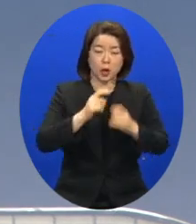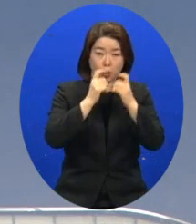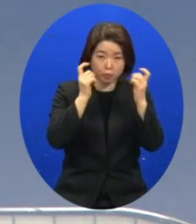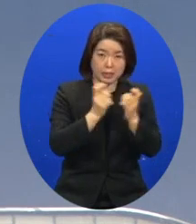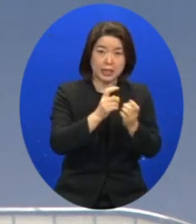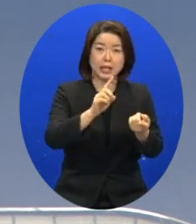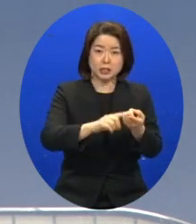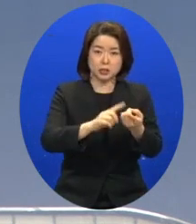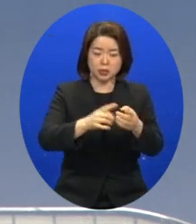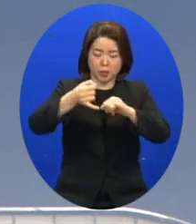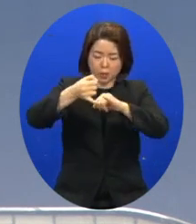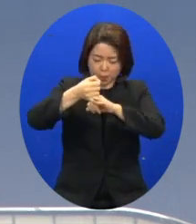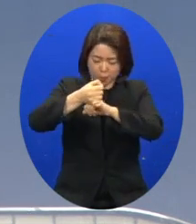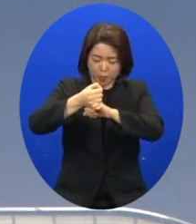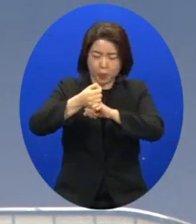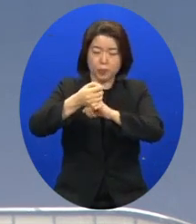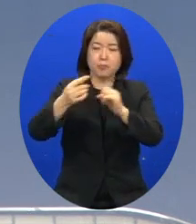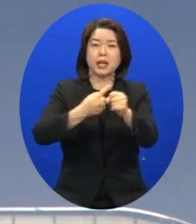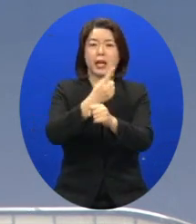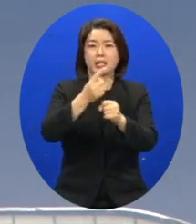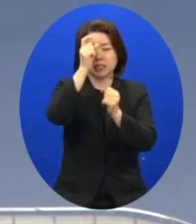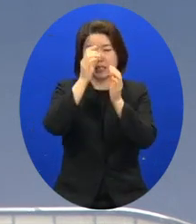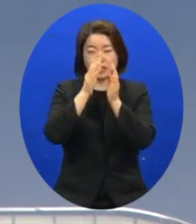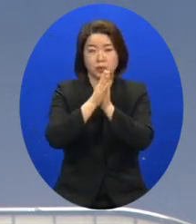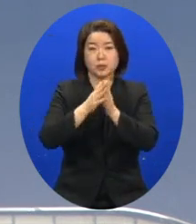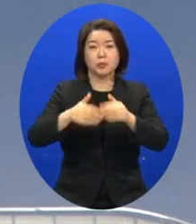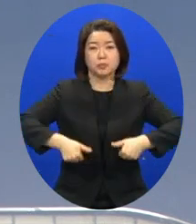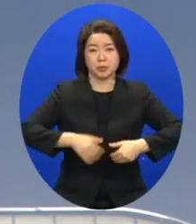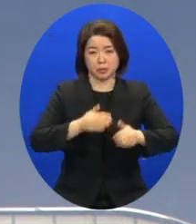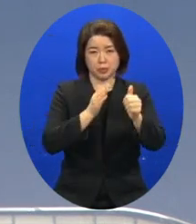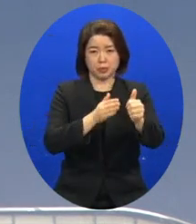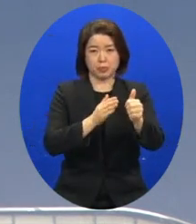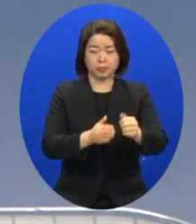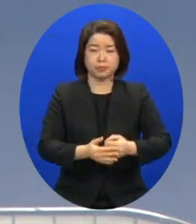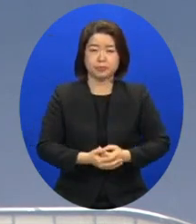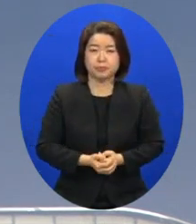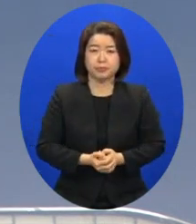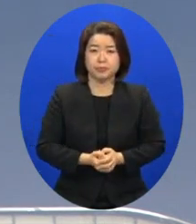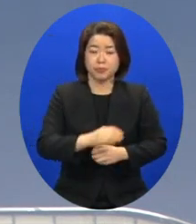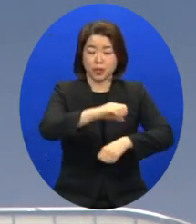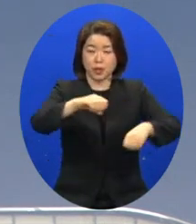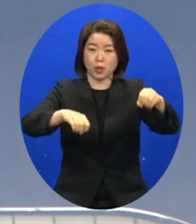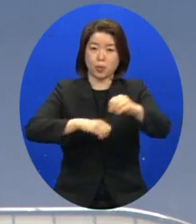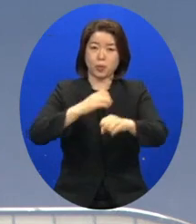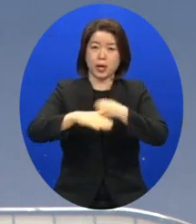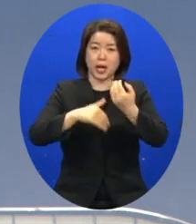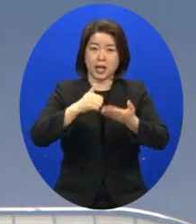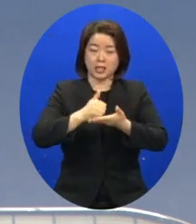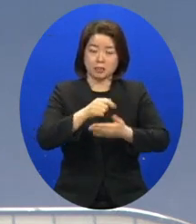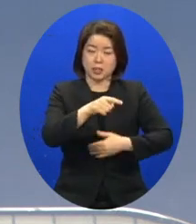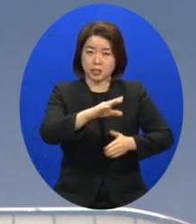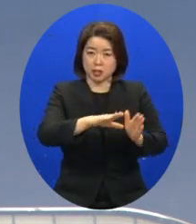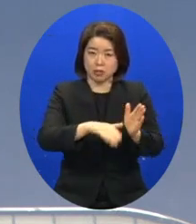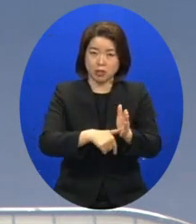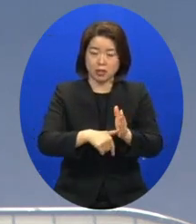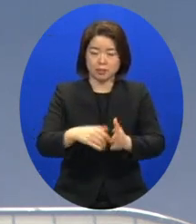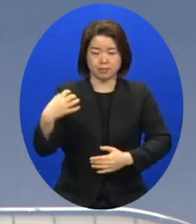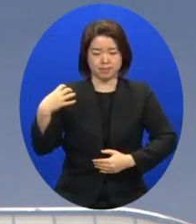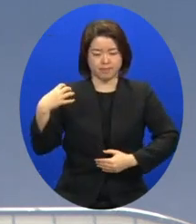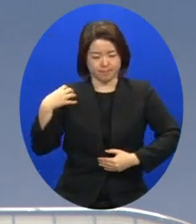기도 하시기 바랍니다 그리고 아 오 히려 하나님께서 이런 때 사명감을 주시는